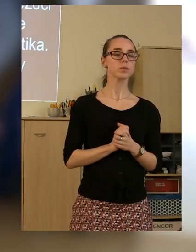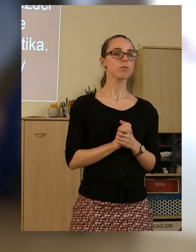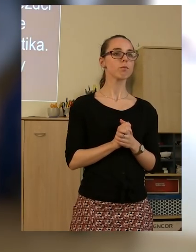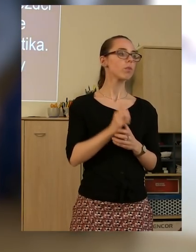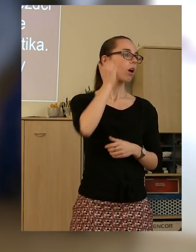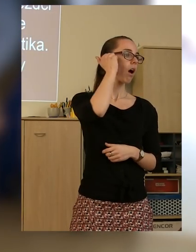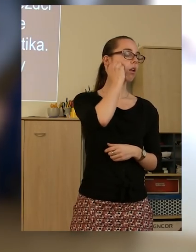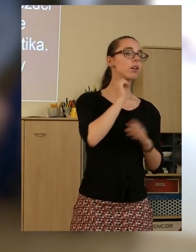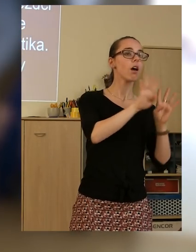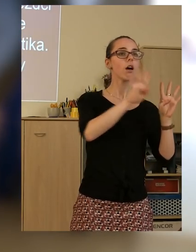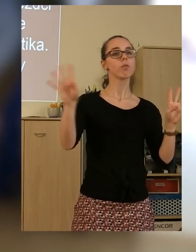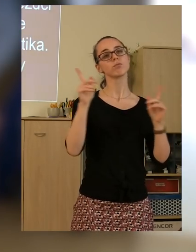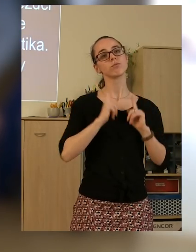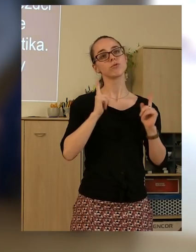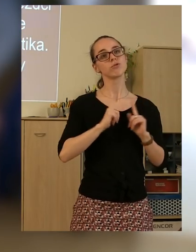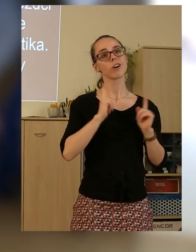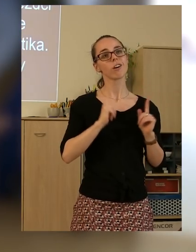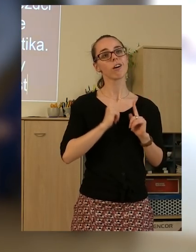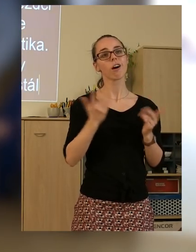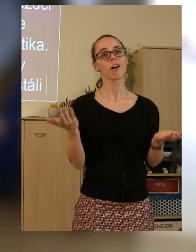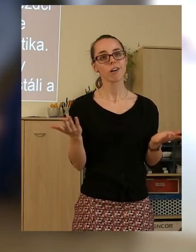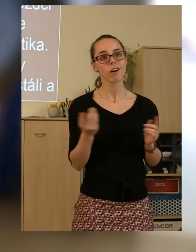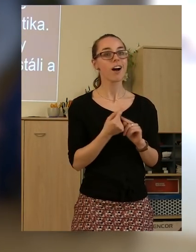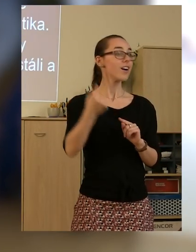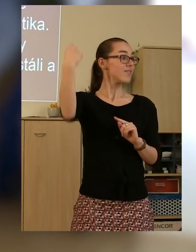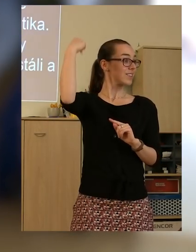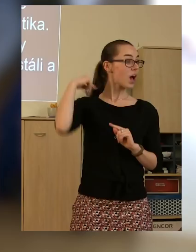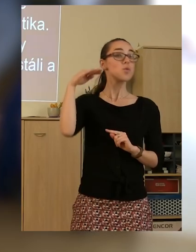a čekali, až přijede vlak. A za nima stál ten chlap a takhle na ně mluvil.